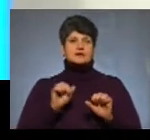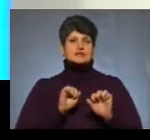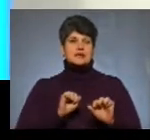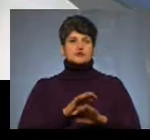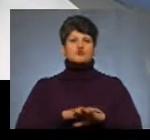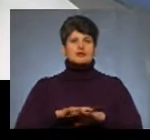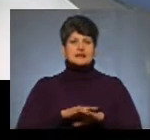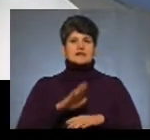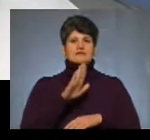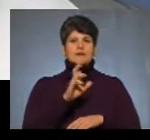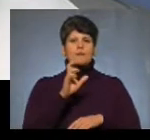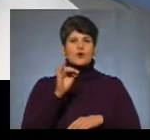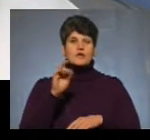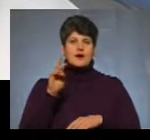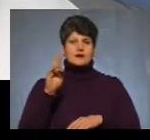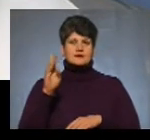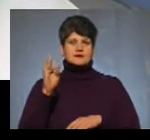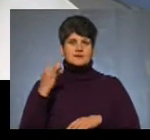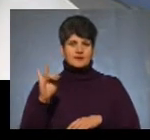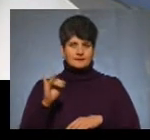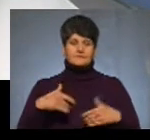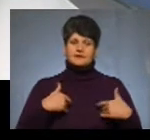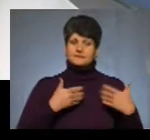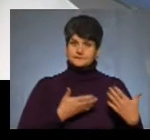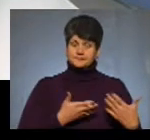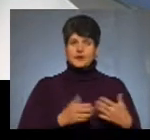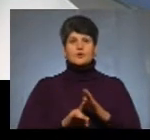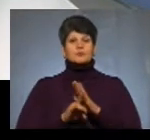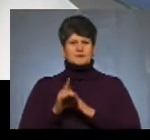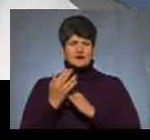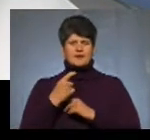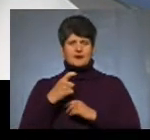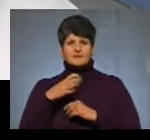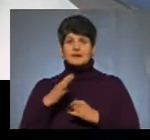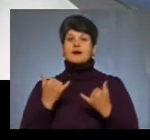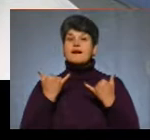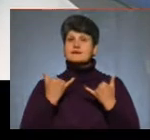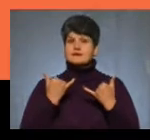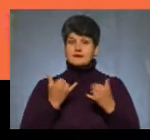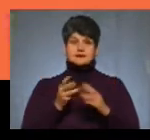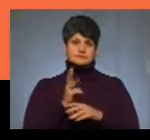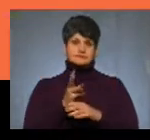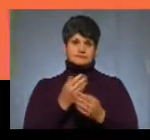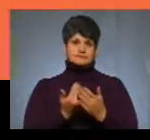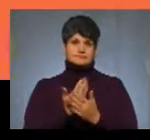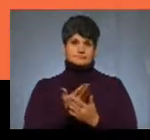Вадим Боярський. Вітаю вас. Вітаю. Розпочнемо уже за декілька хвилин. Наразі в ефірі сюжет.